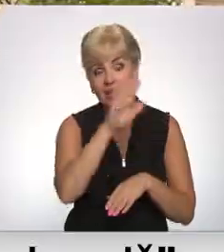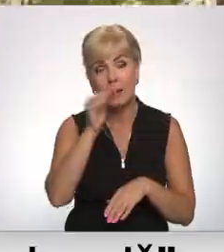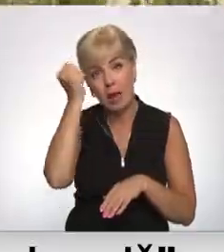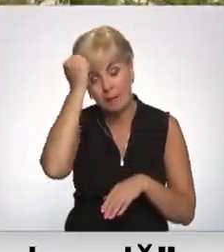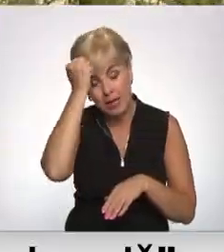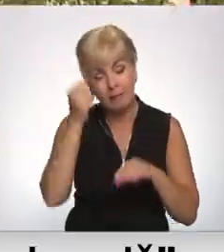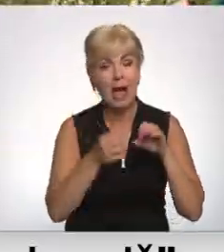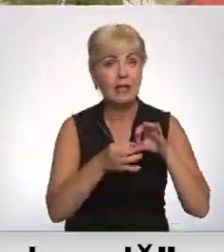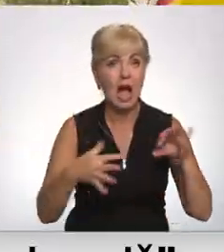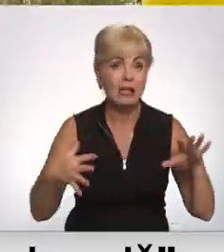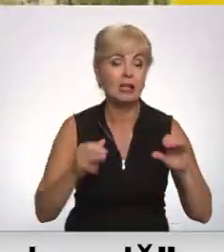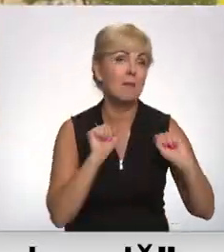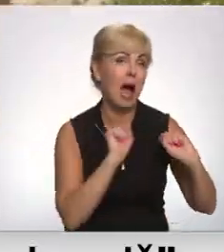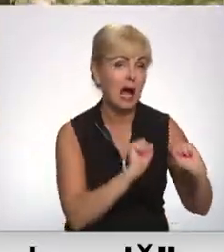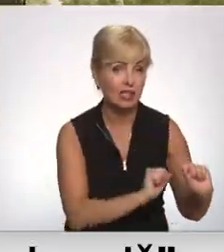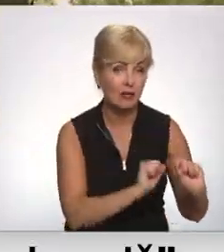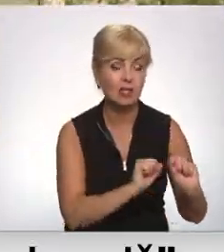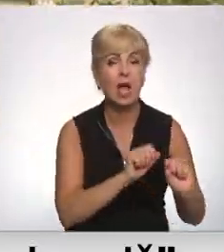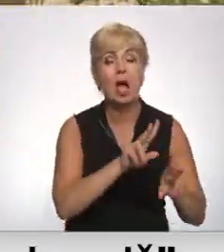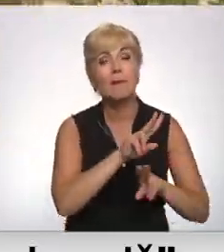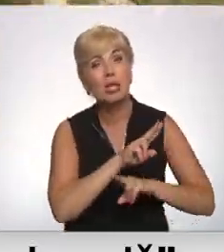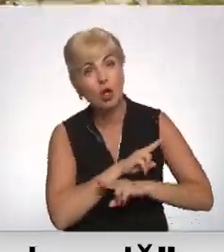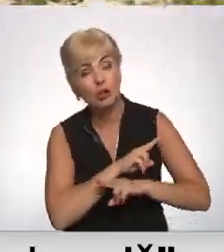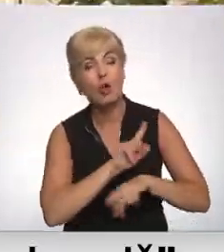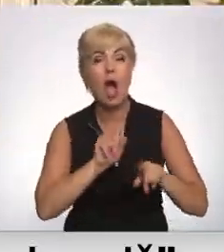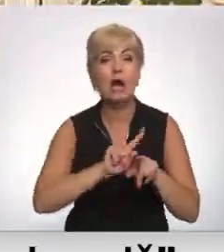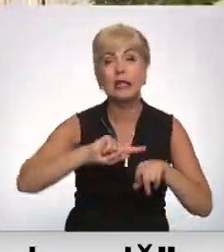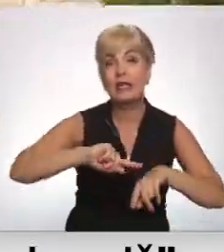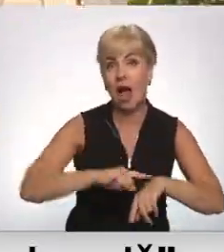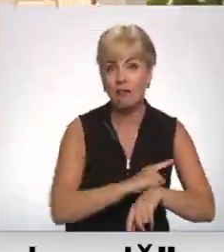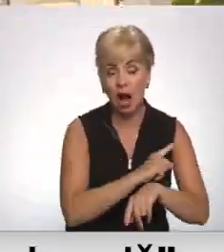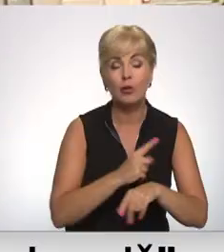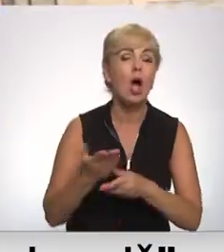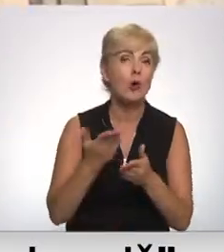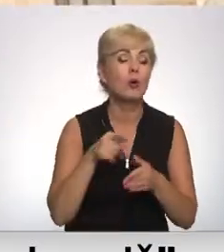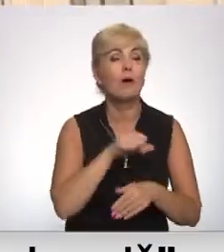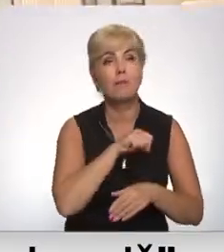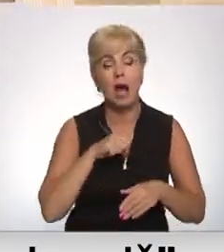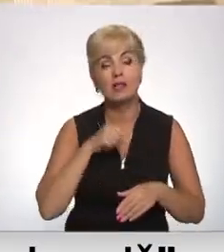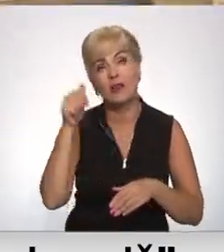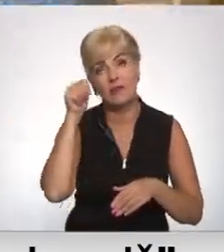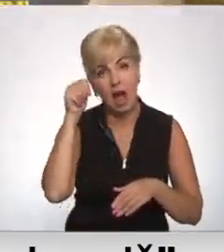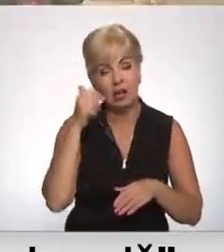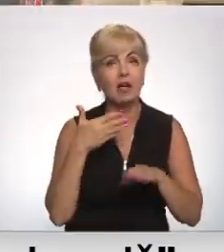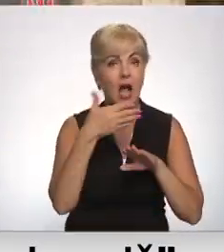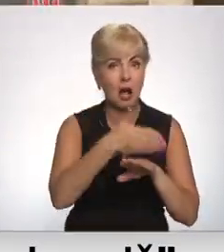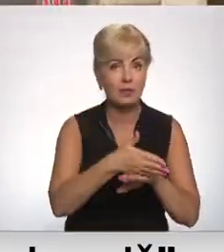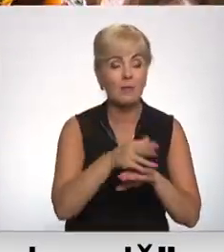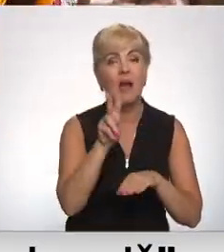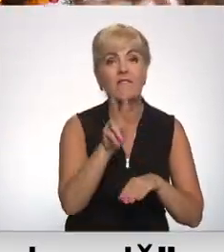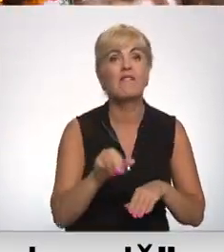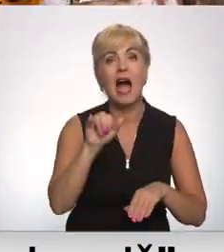pieminēt neatkarības aizstāvjus, kritušos un arī ievainotos, kurus viņš pats vakar esot apciemojis